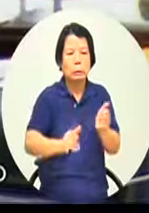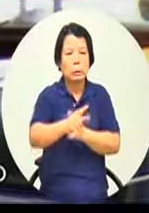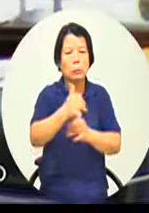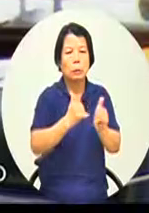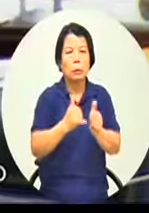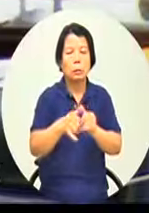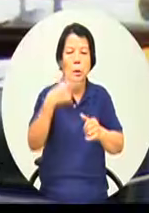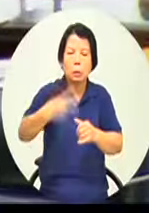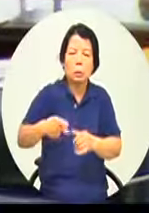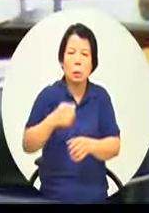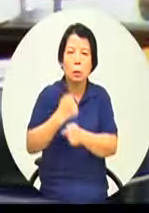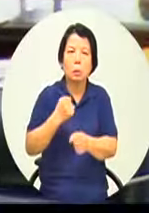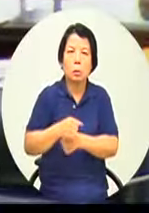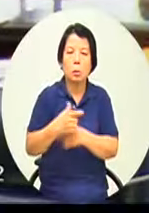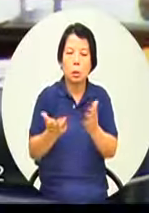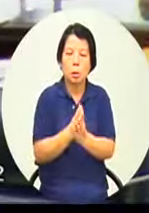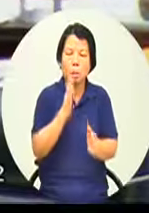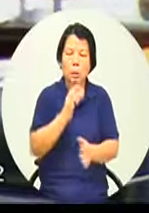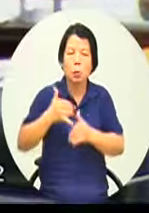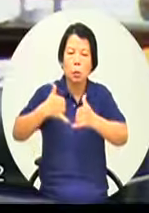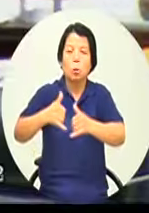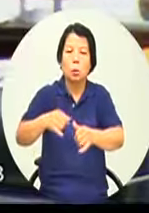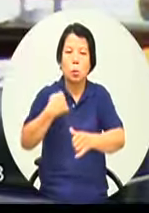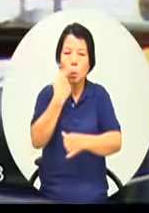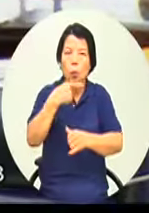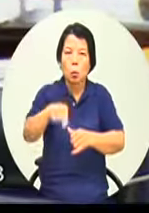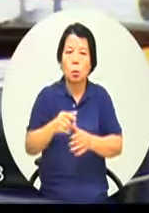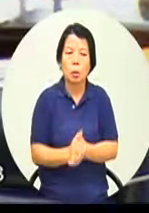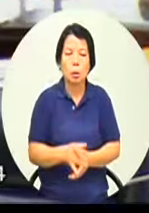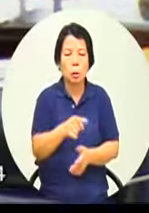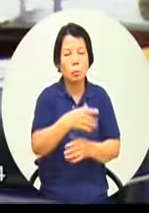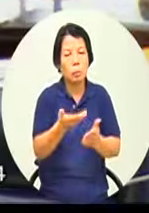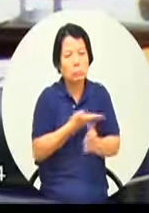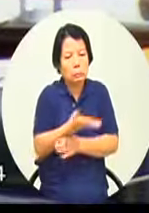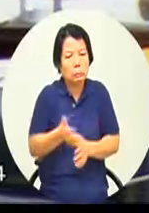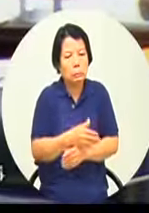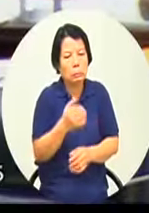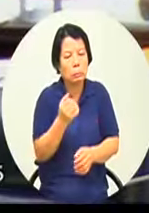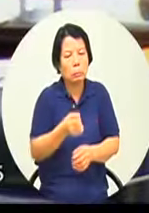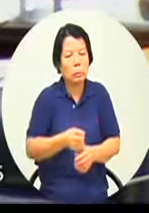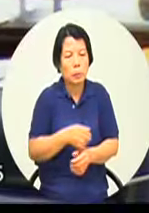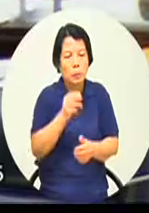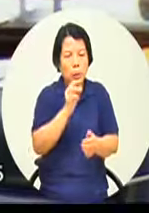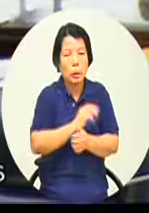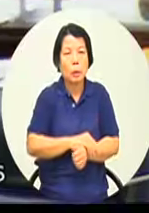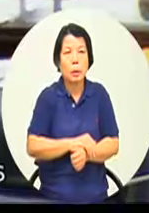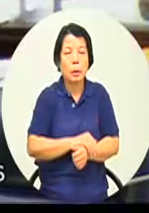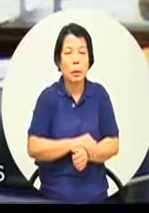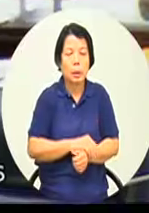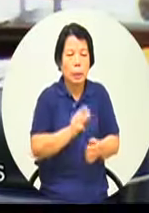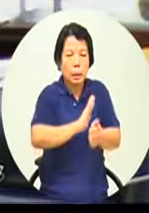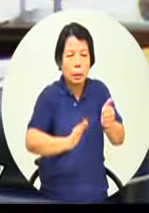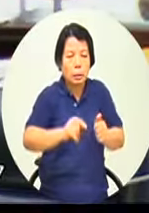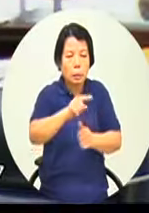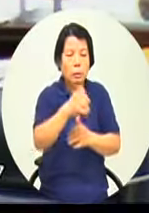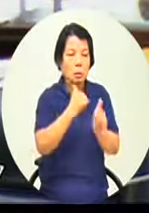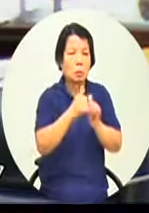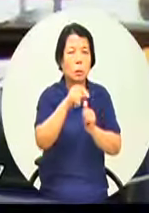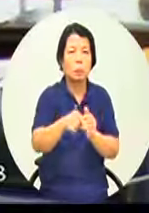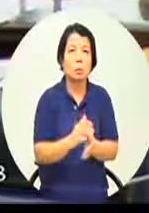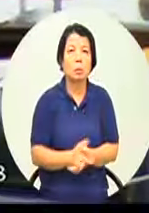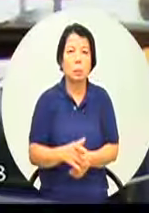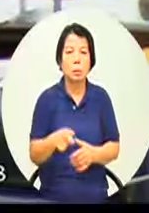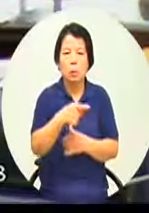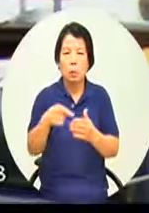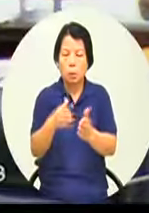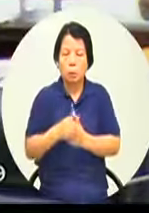新再做一次，恁走阁是做路口，啊，恁是要艰苦上？我知恁做艰苦做，因为恁真正是地单电咧